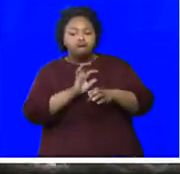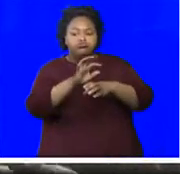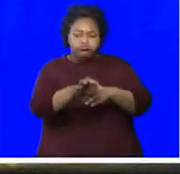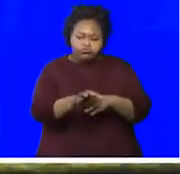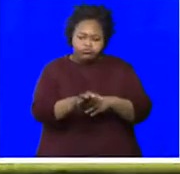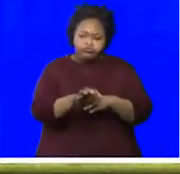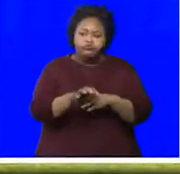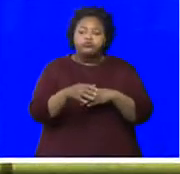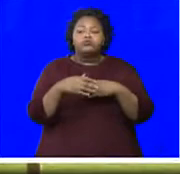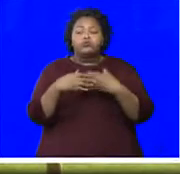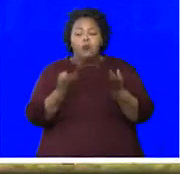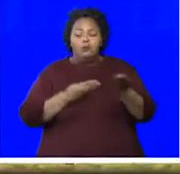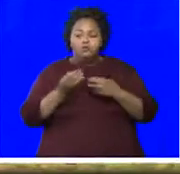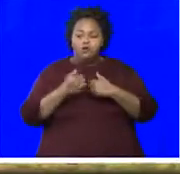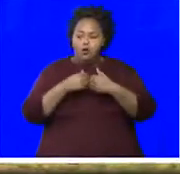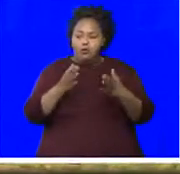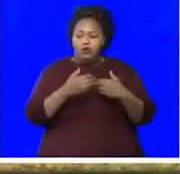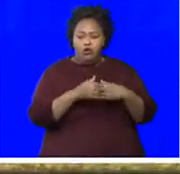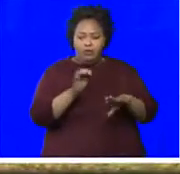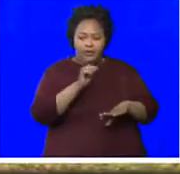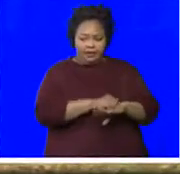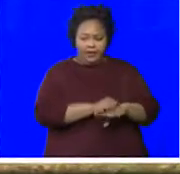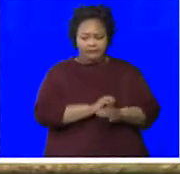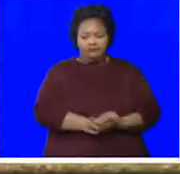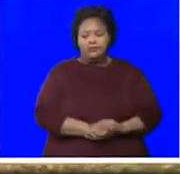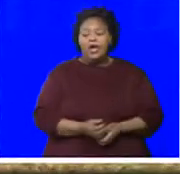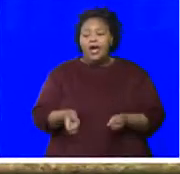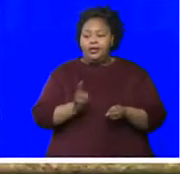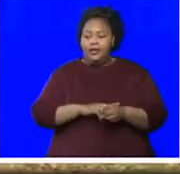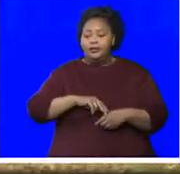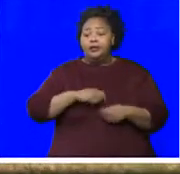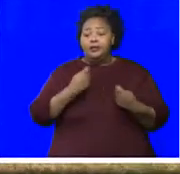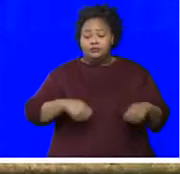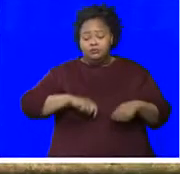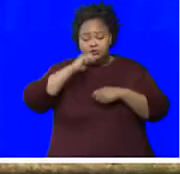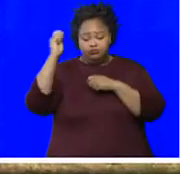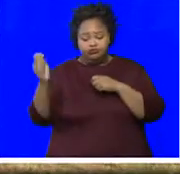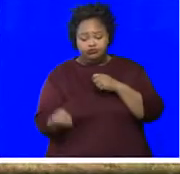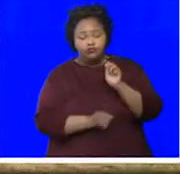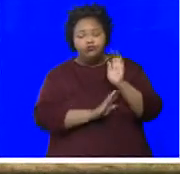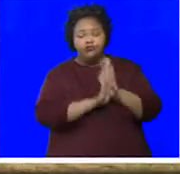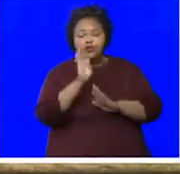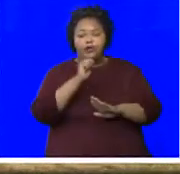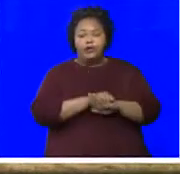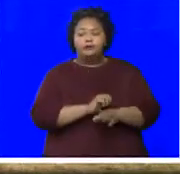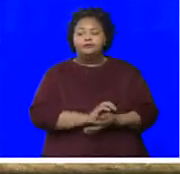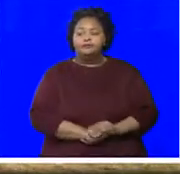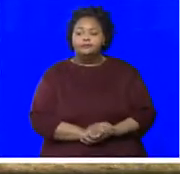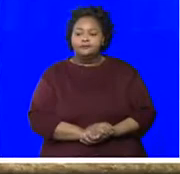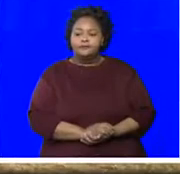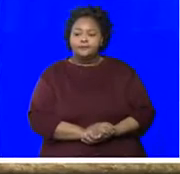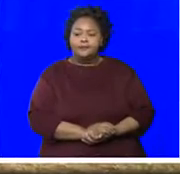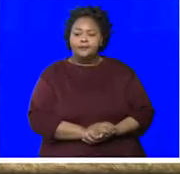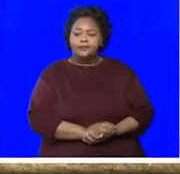ngilokuthi uhlangana nebantu labaphuma kulamanye emave, sihlephulelana lwati, siyakhuthatana.